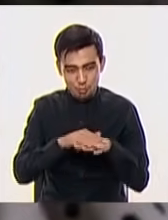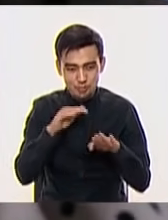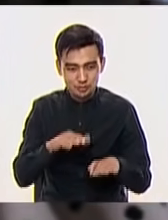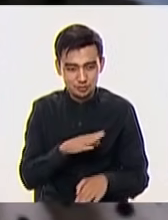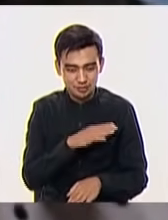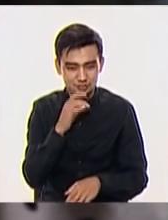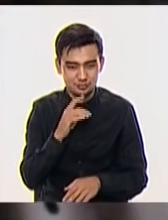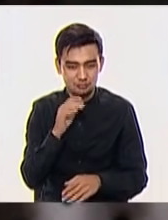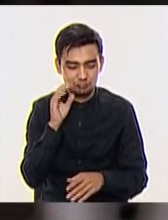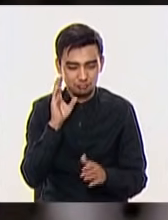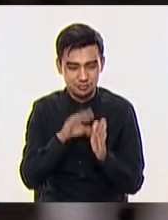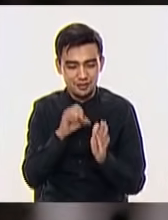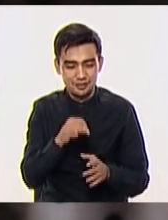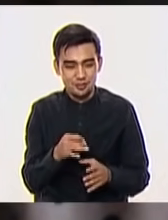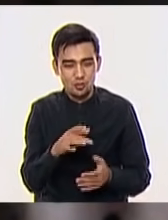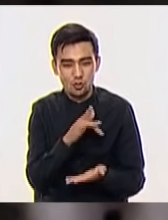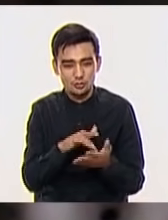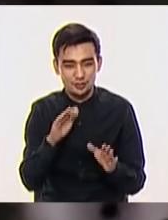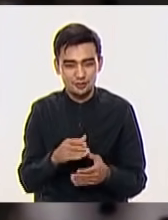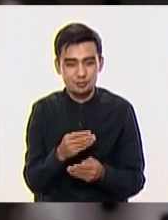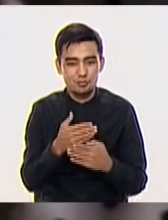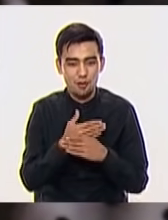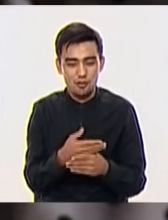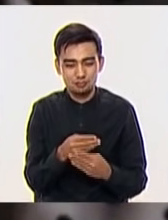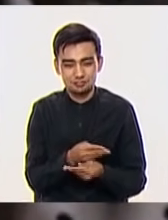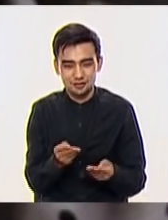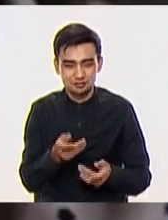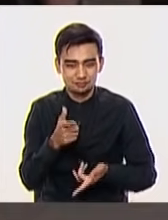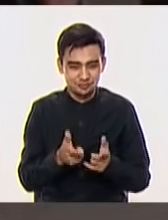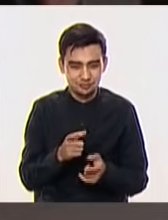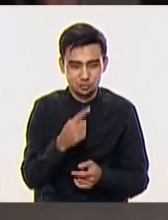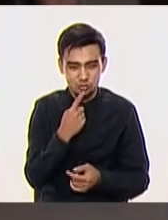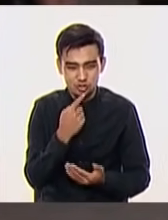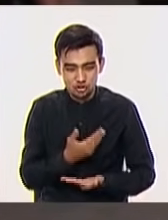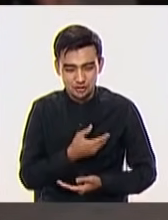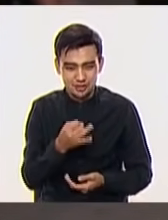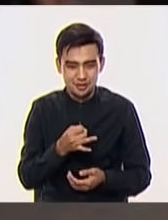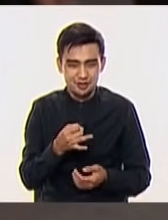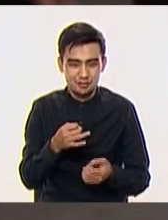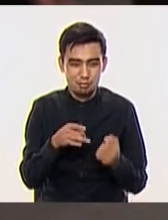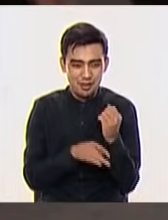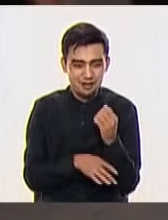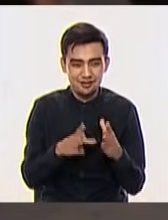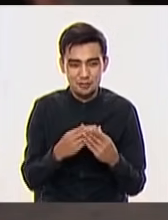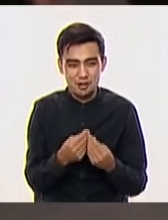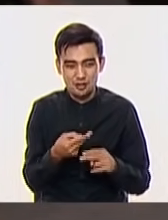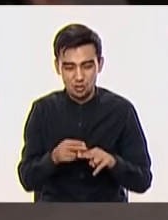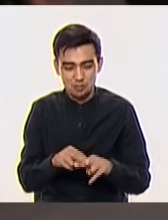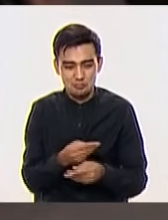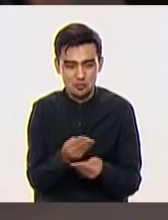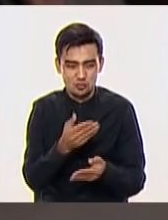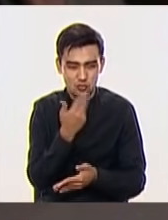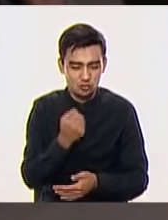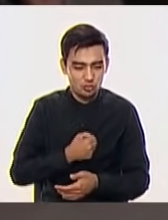қала әкімдігі жақында үлестірген қаржылай көмек шын мұқтаж жағдайы төмен отбасыларға берілмеді деп ашынды. Ал